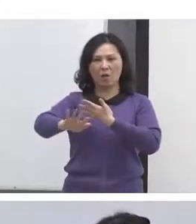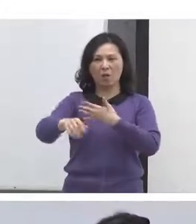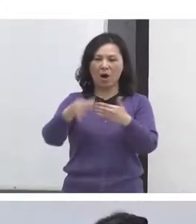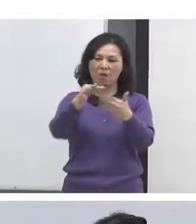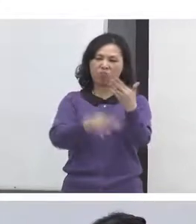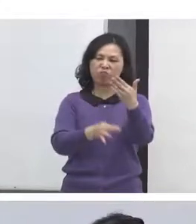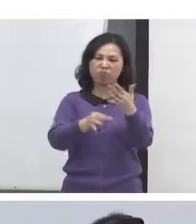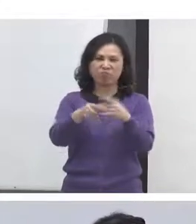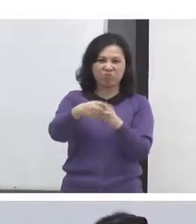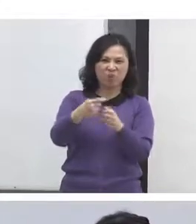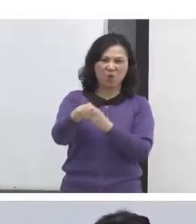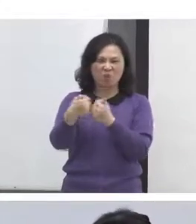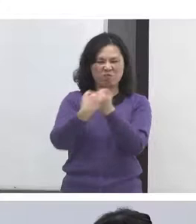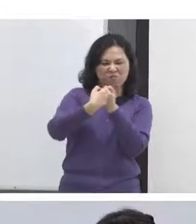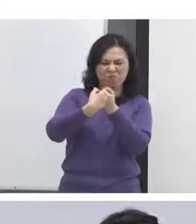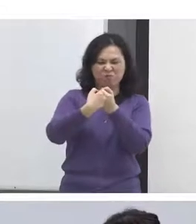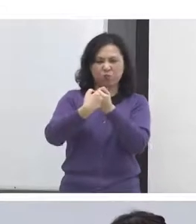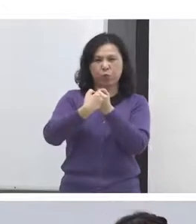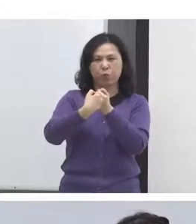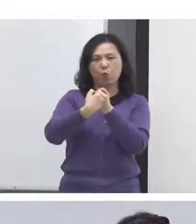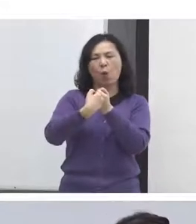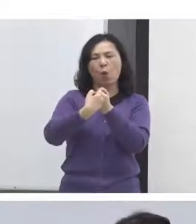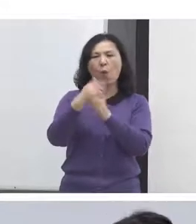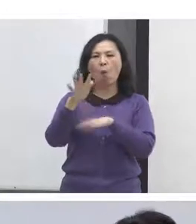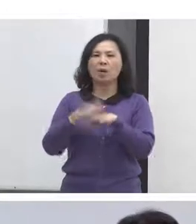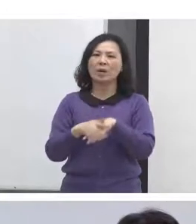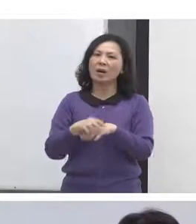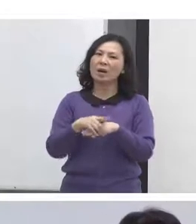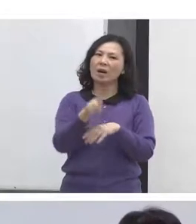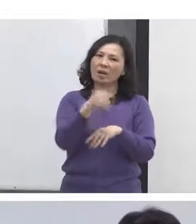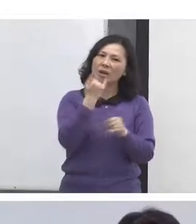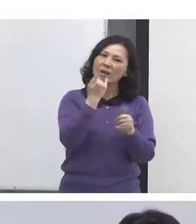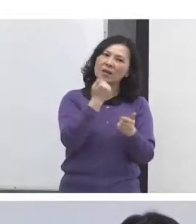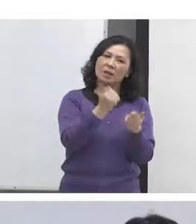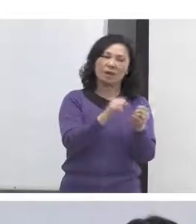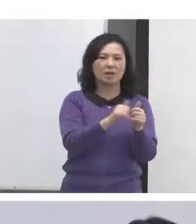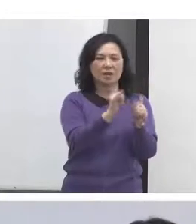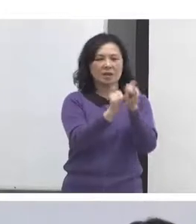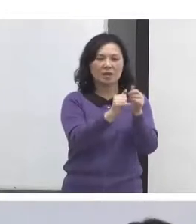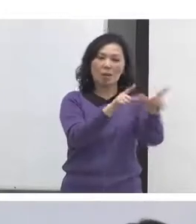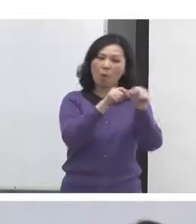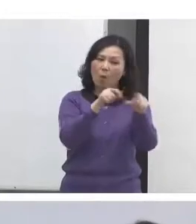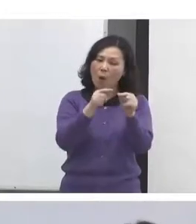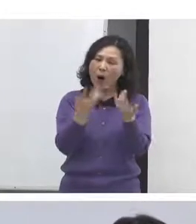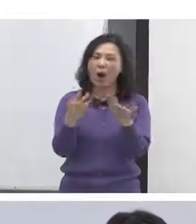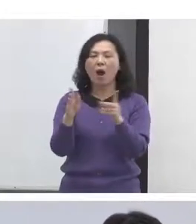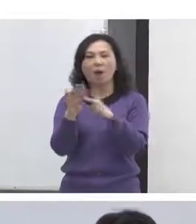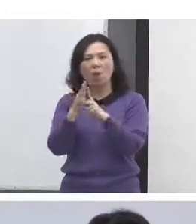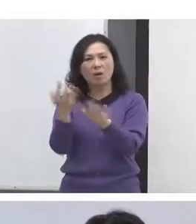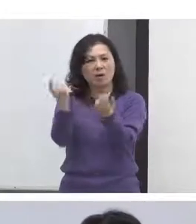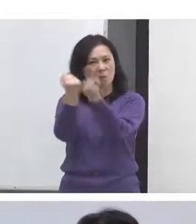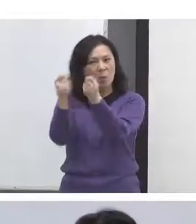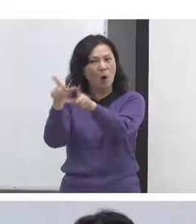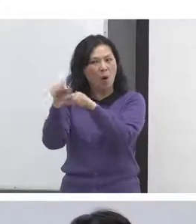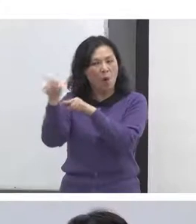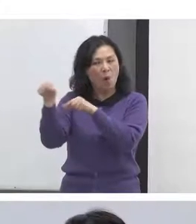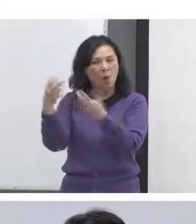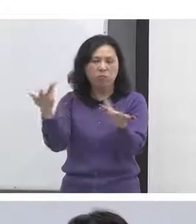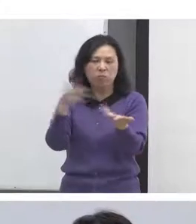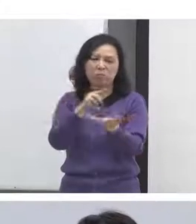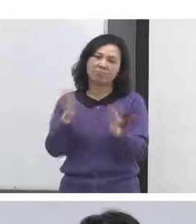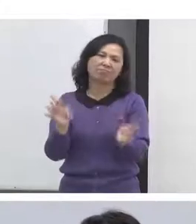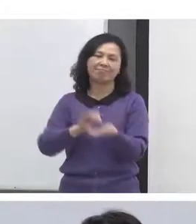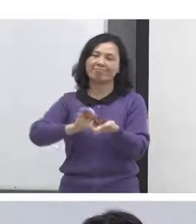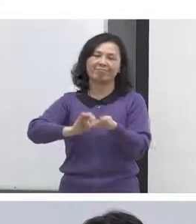种拉锯，好，那这个规范可能是社会规范，可能是法律规范，哈，那好，然后回来刚刚那一条，